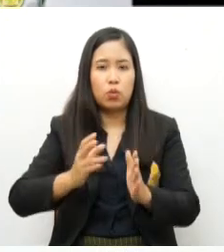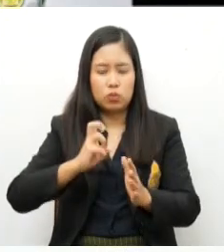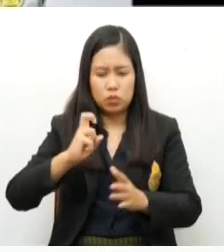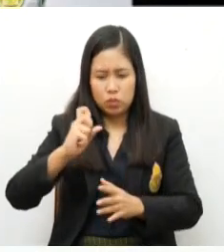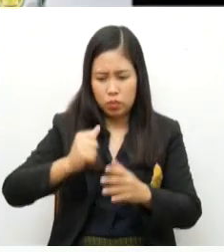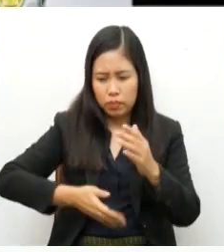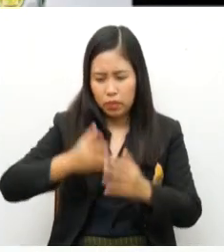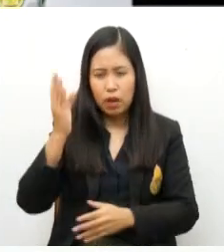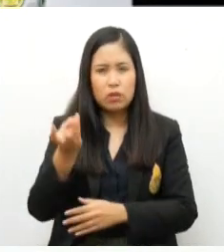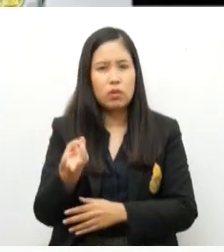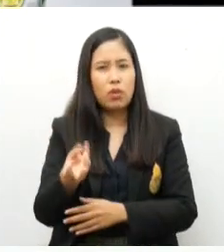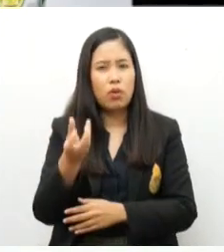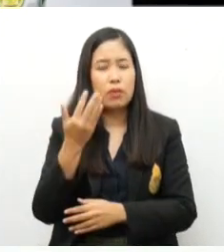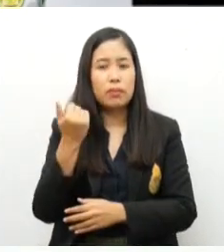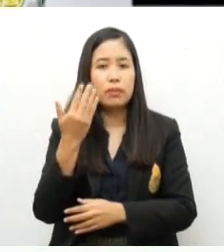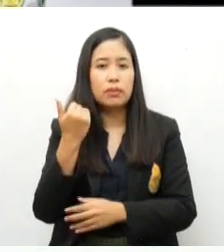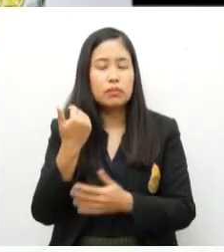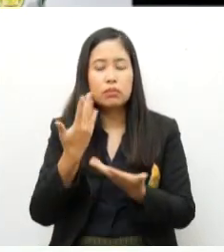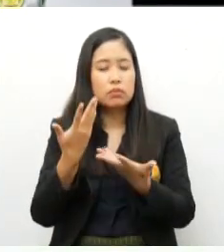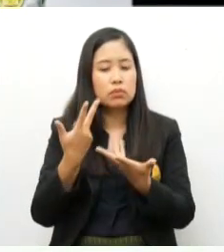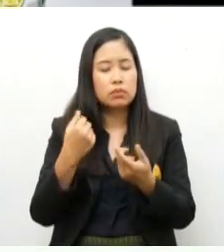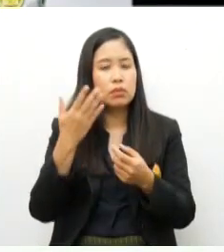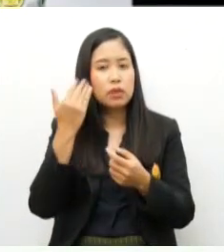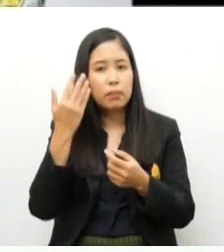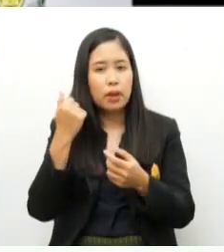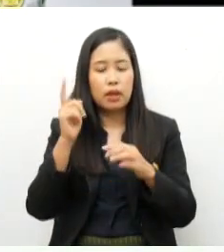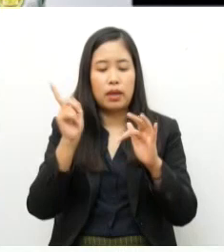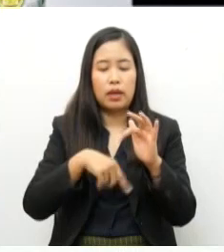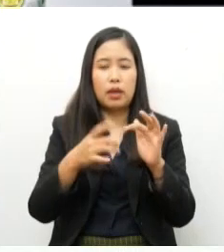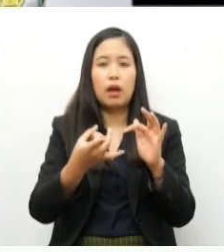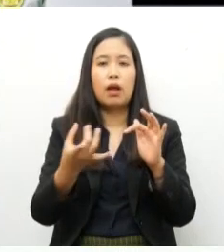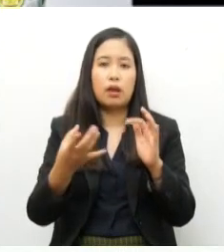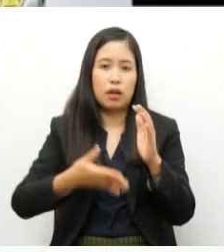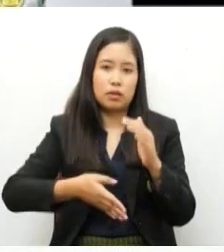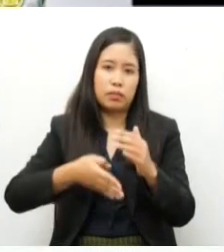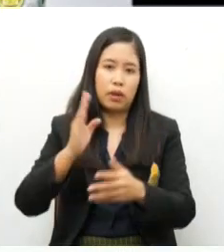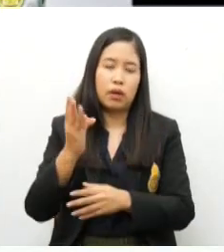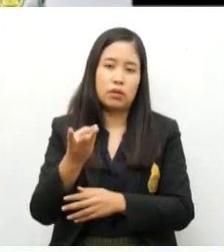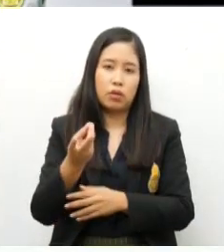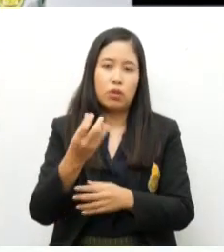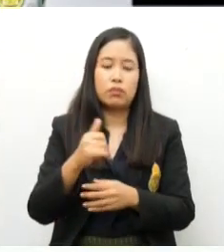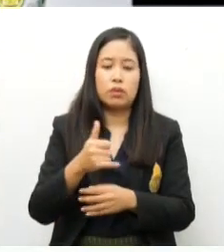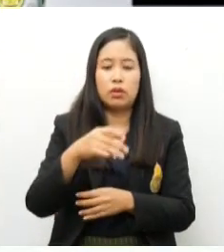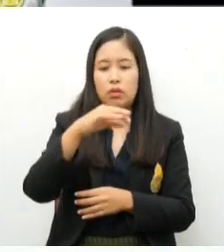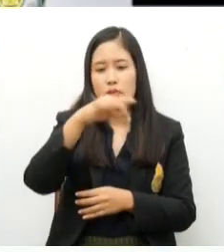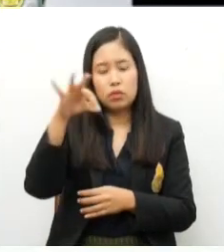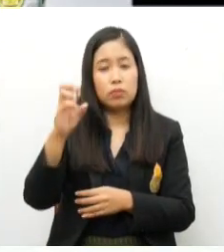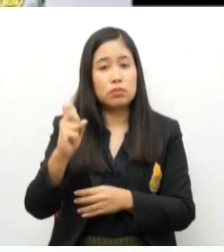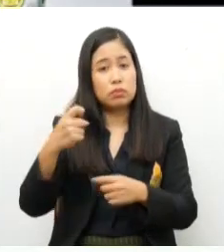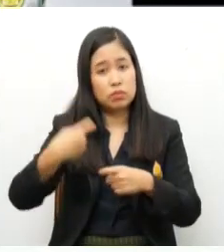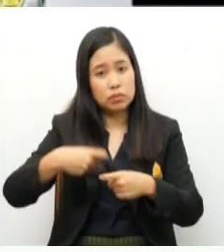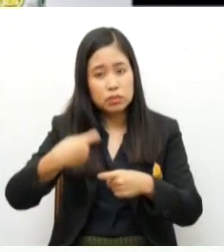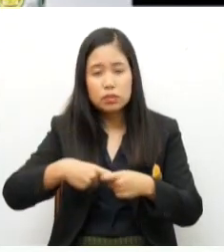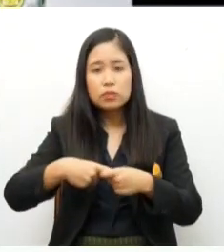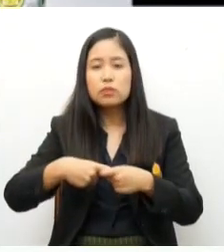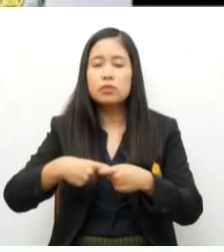น้อยนะครับเกิดจากปัจจัยหรือสาเหตุใดเช่นข้อสอบยากเกินไป